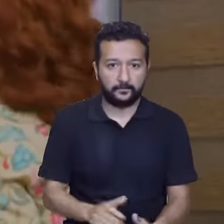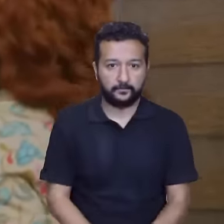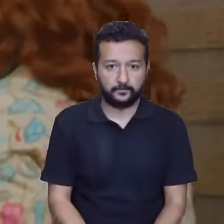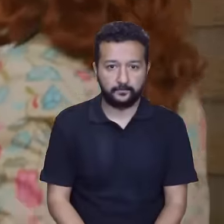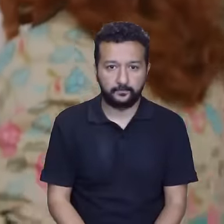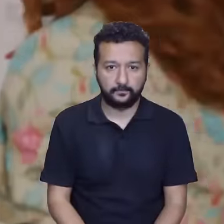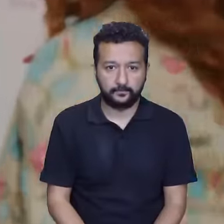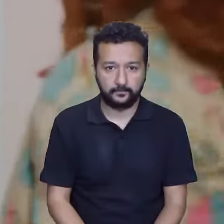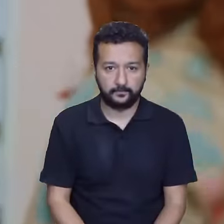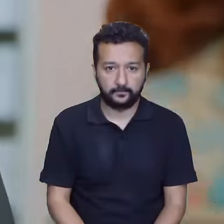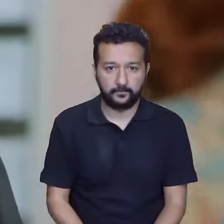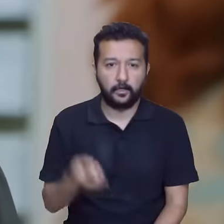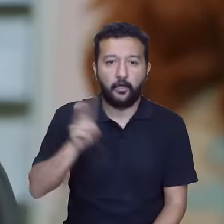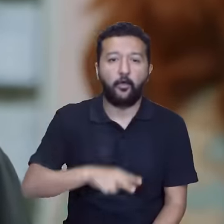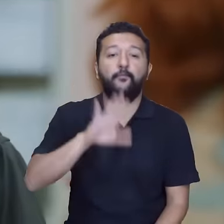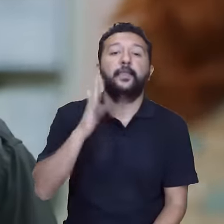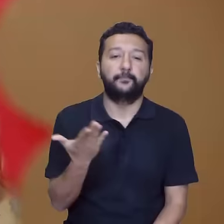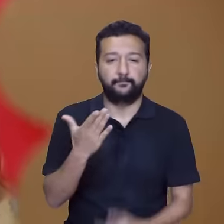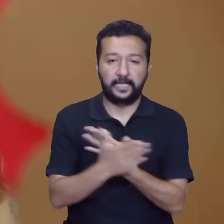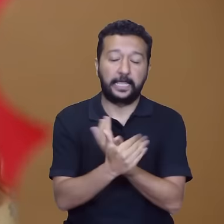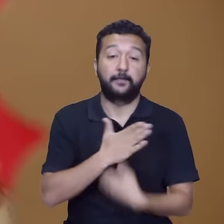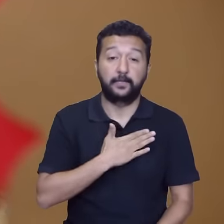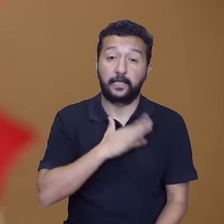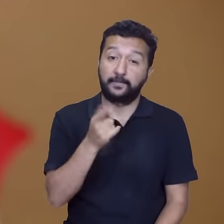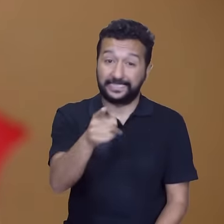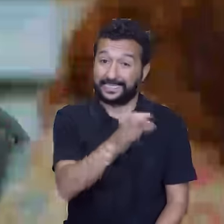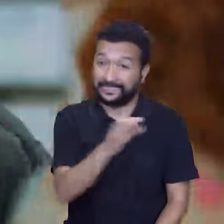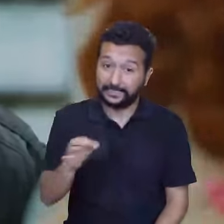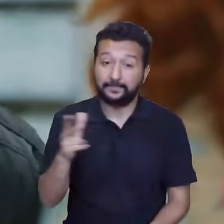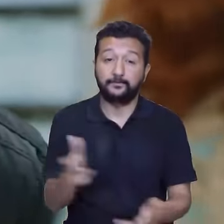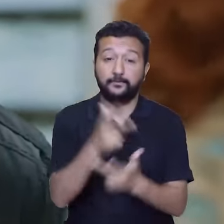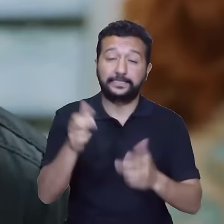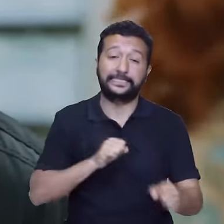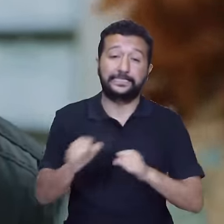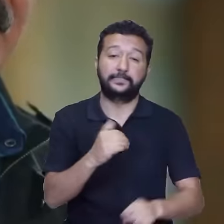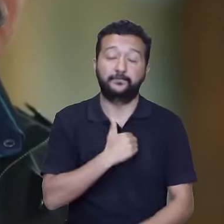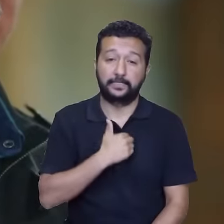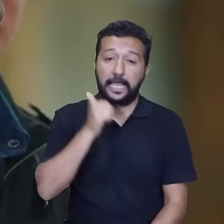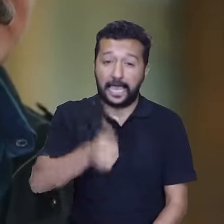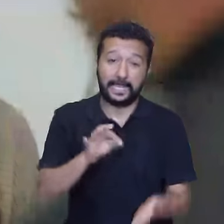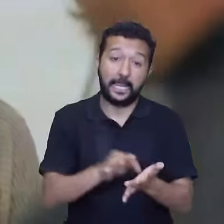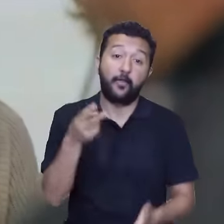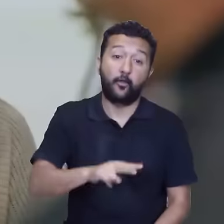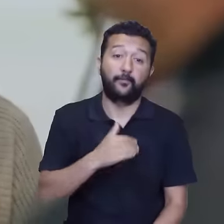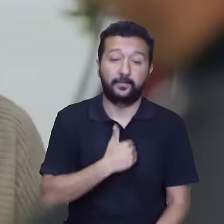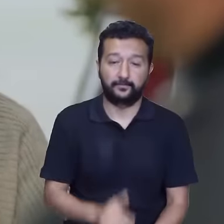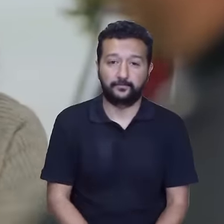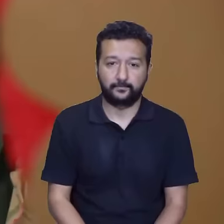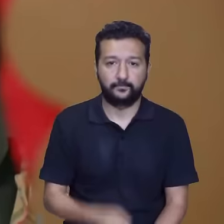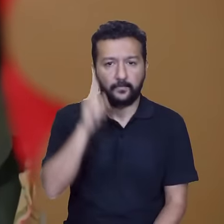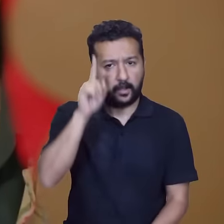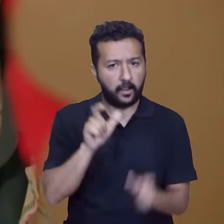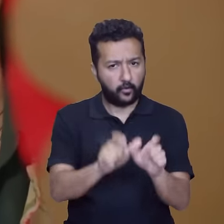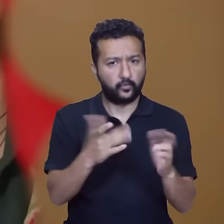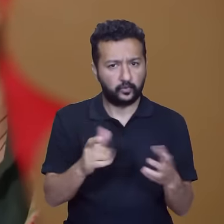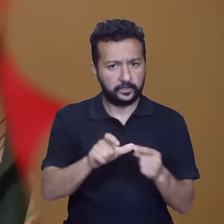Başımız sağ olsun yazılı çelenk. Ölmedim kelebeğim. Ama sensizlikten can çekişiyorum. Her an ölebilirim. Ay